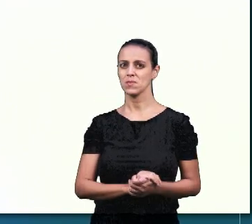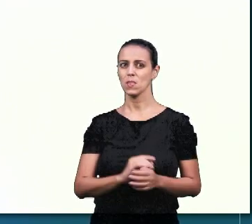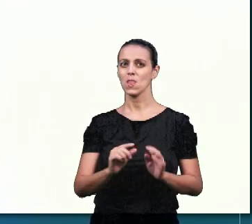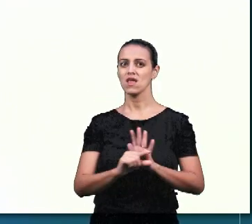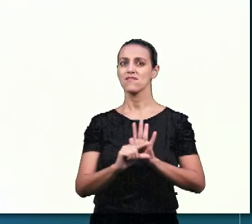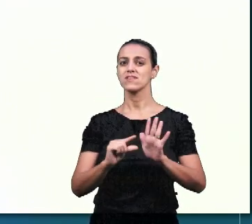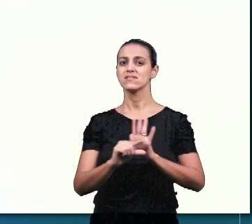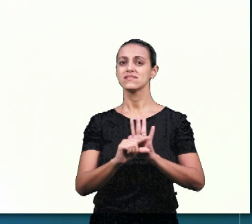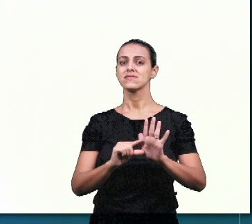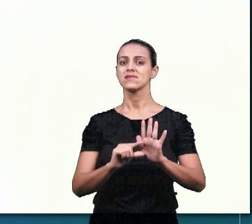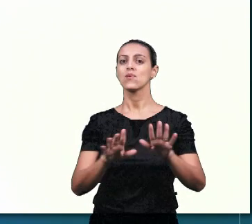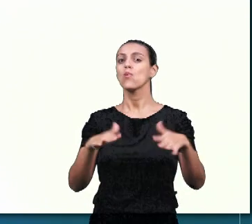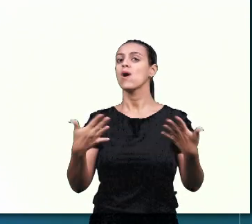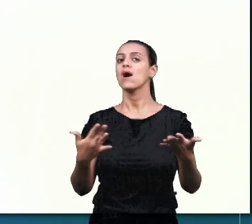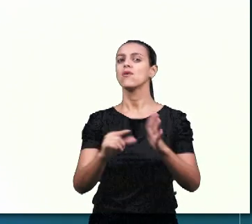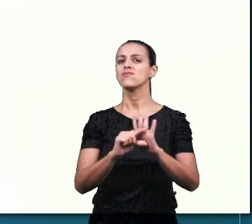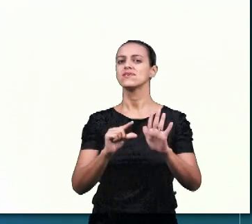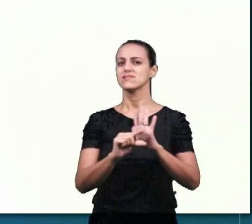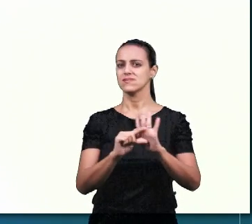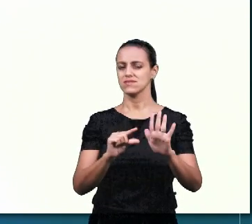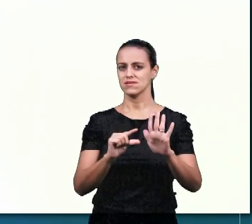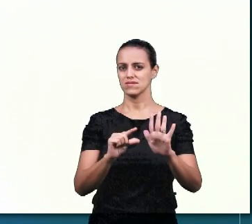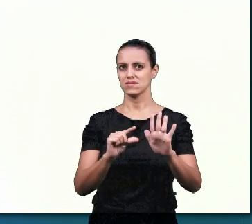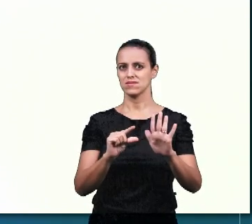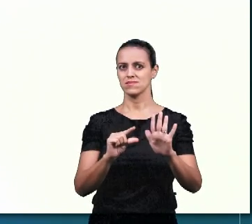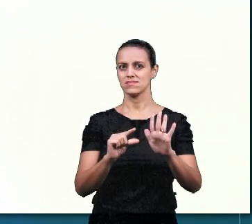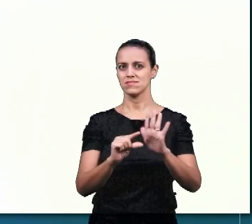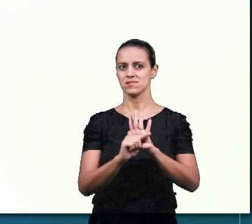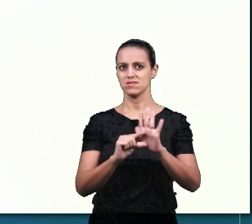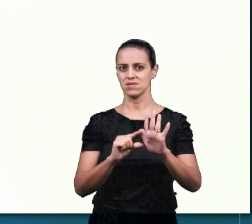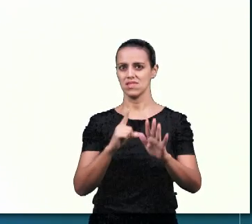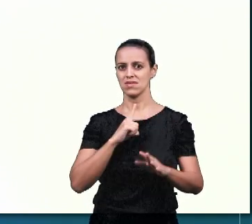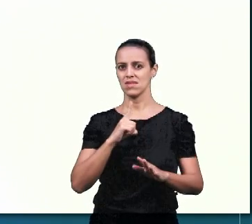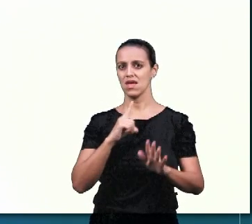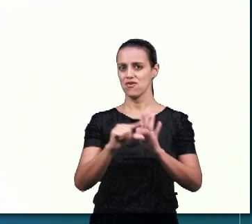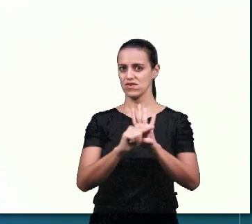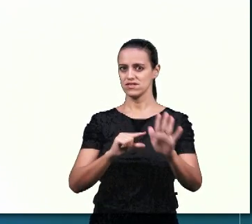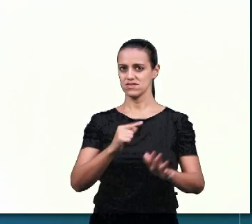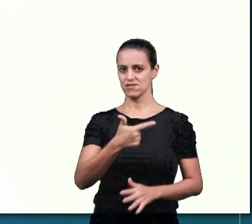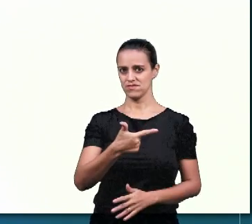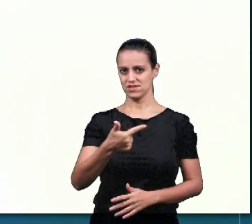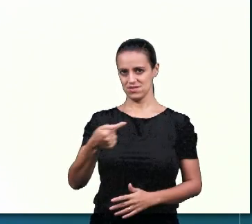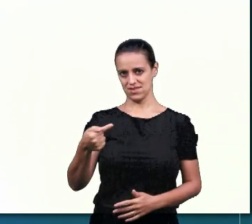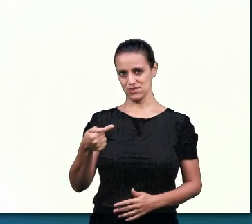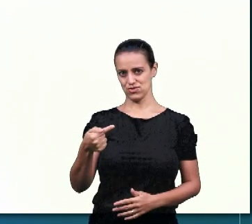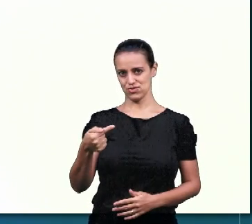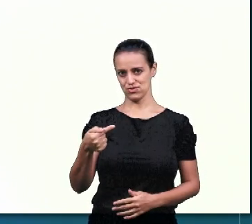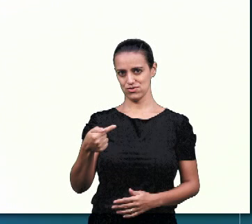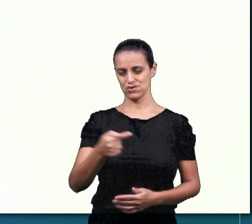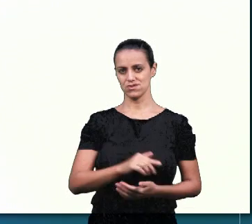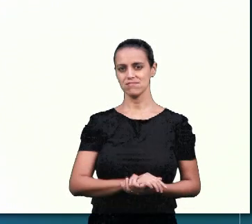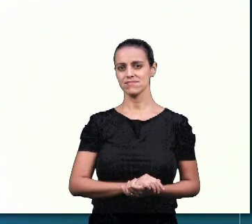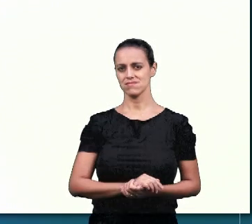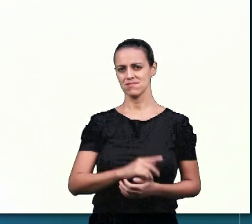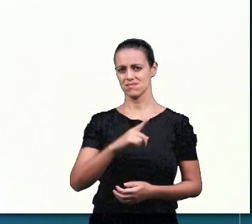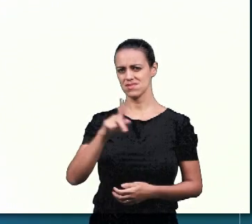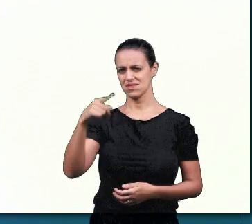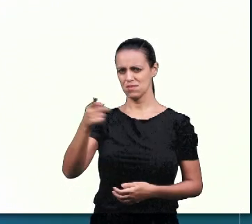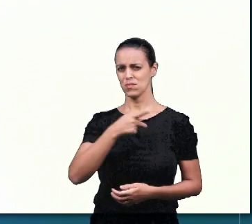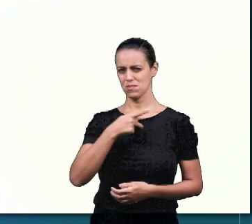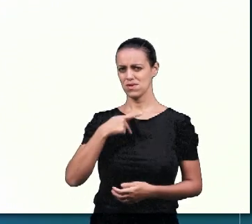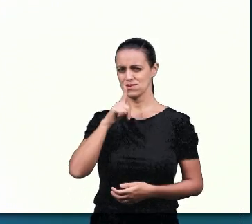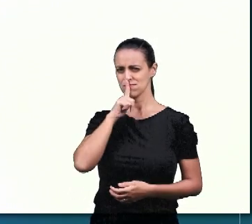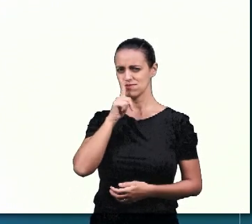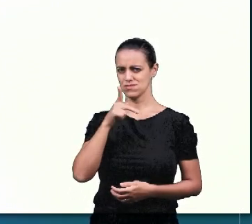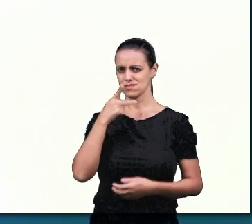Et la question demande, et quel verset? Donc, la réponse se trouve dans le verset 27. Le pasteur Jules va parler